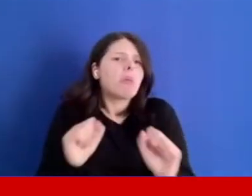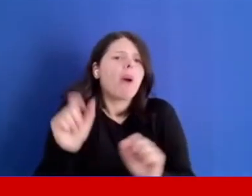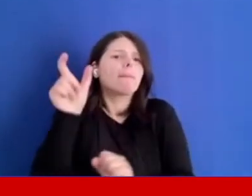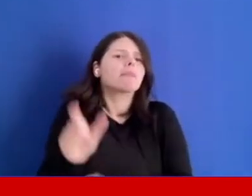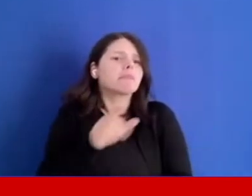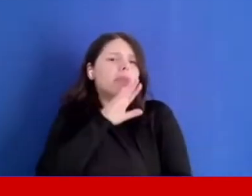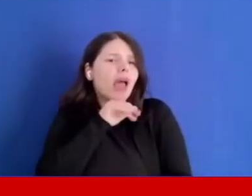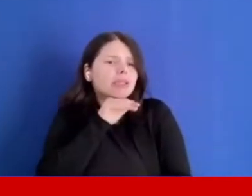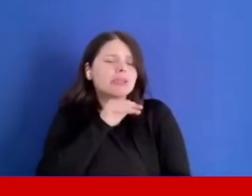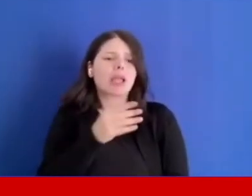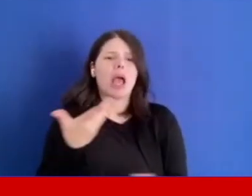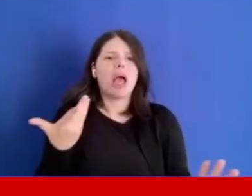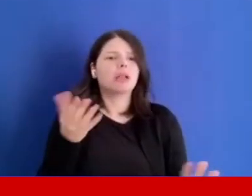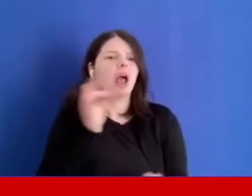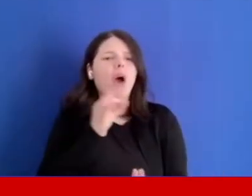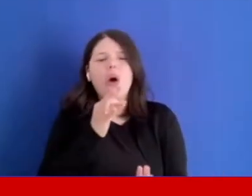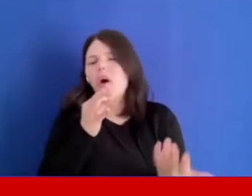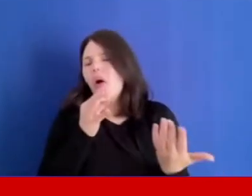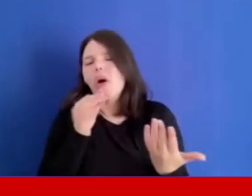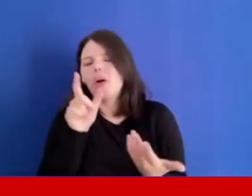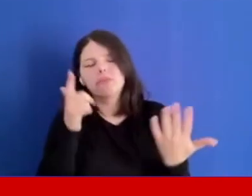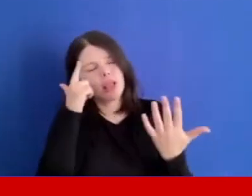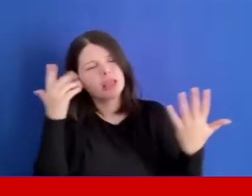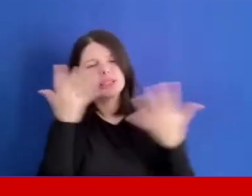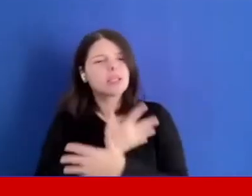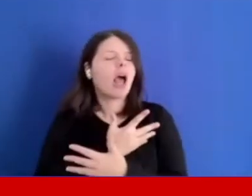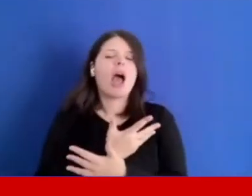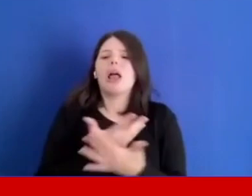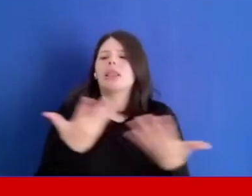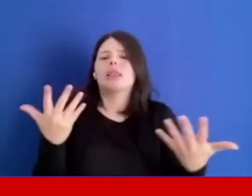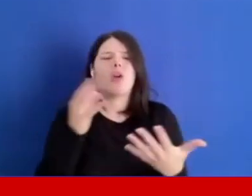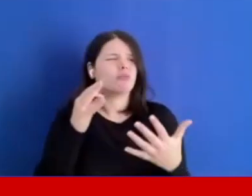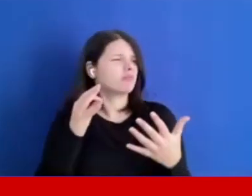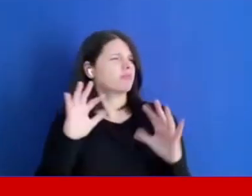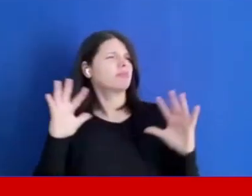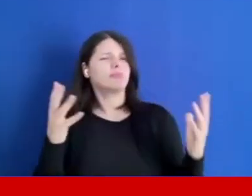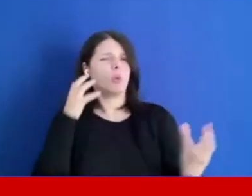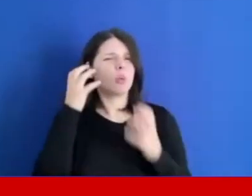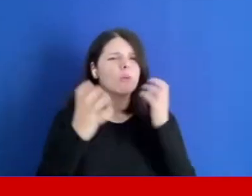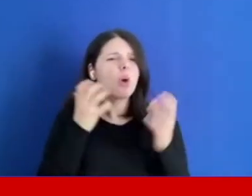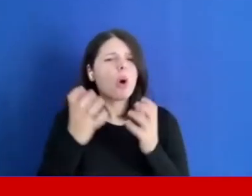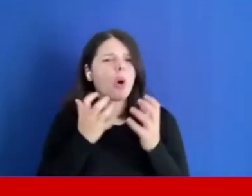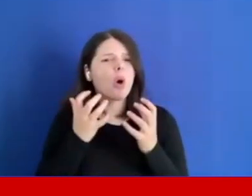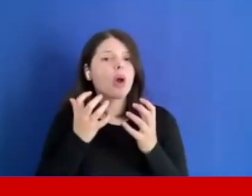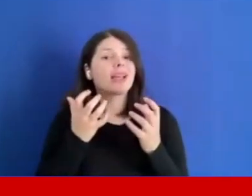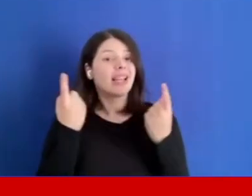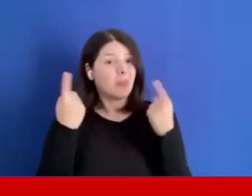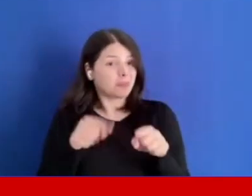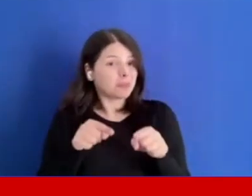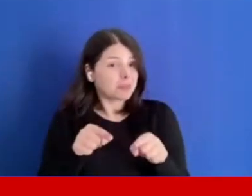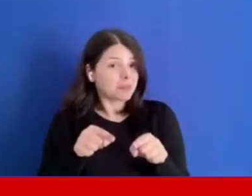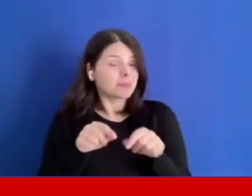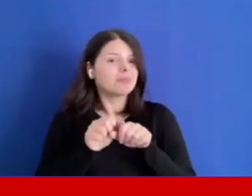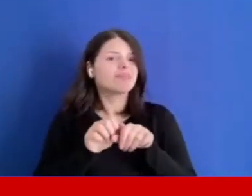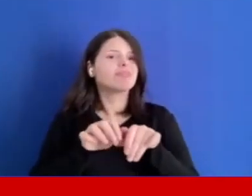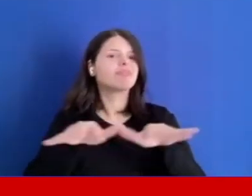persona semplicemente distratta, che magari, oppure un ambiente rumoroso. Quindi tutte queste cose ho cominciato a